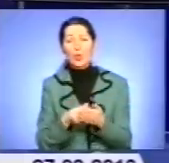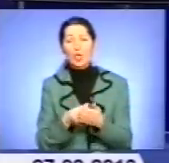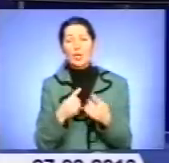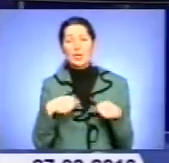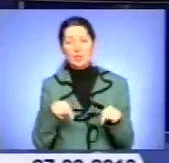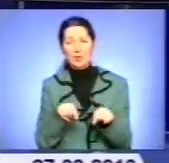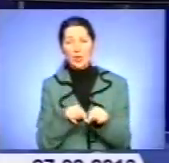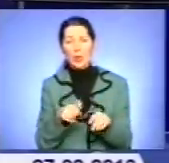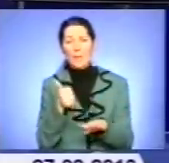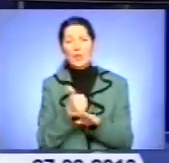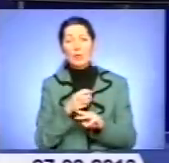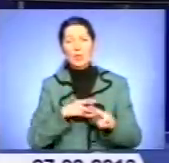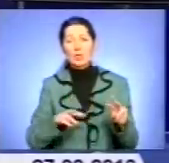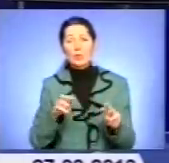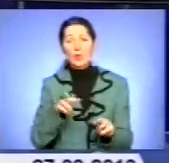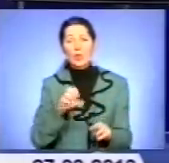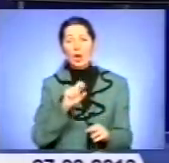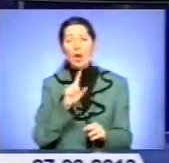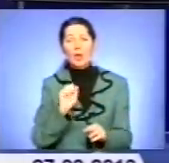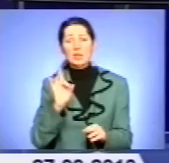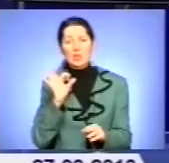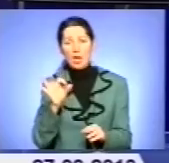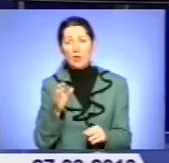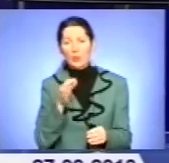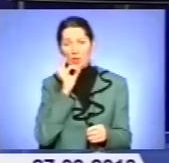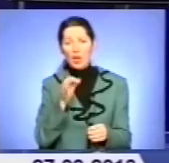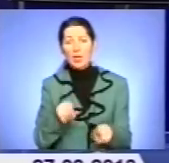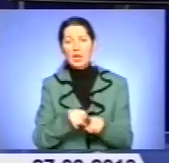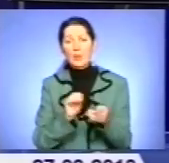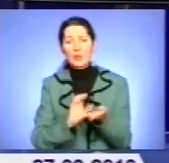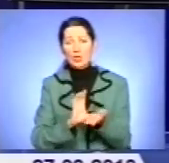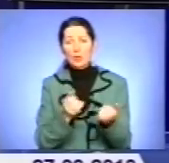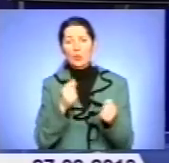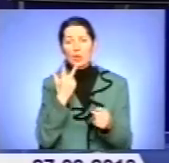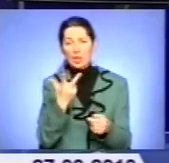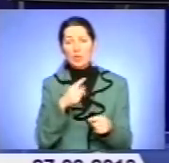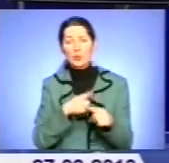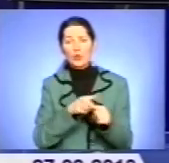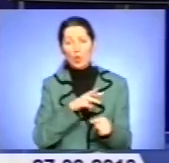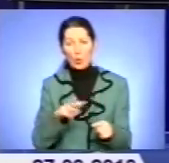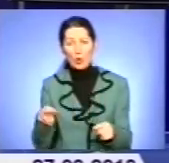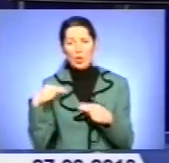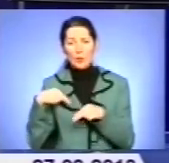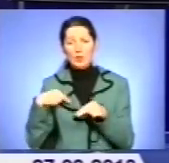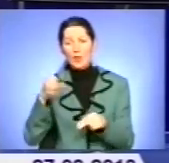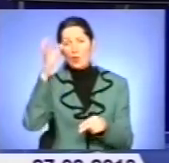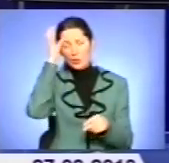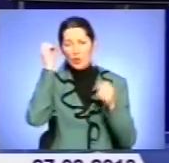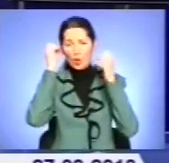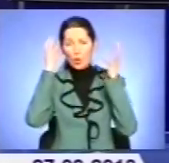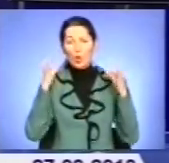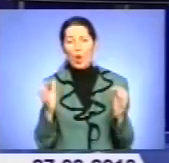таке підвищення отримають майже 3,5 мільйони працівників освіти, культури, охорони здоров'я, соціальної сфери та